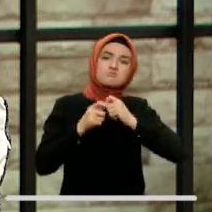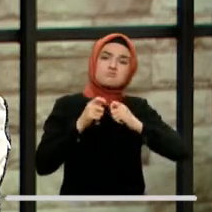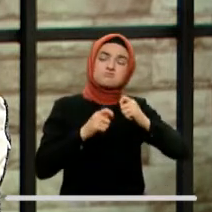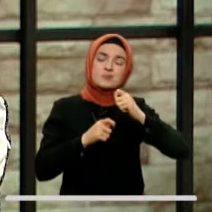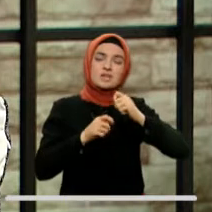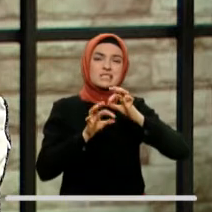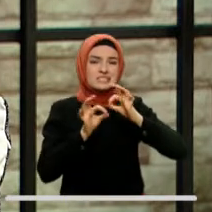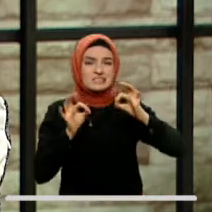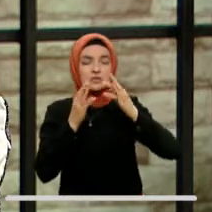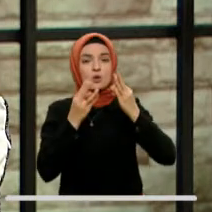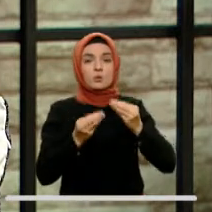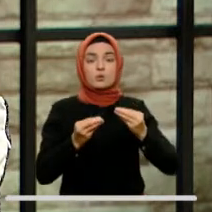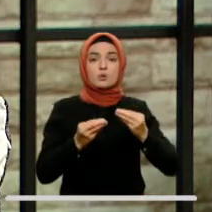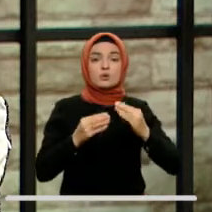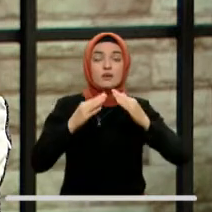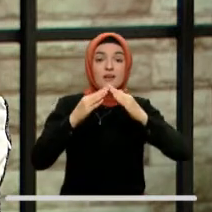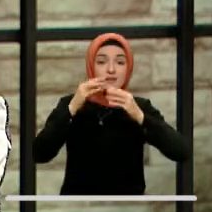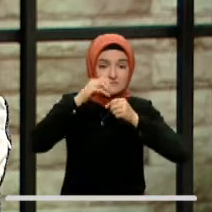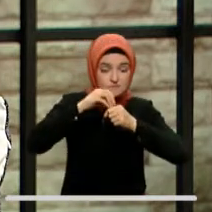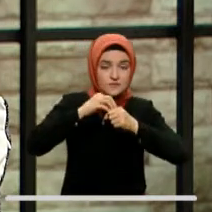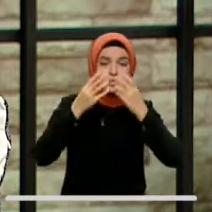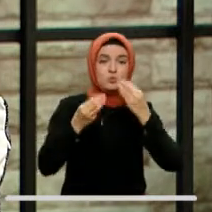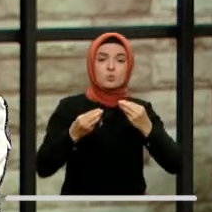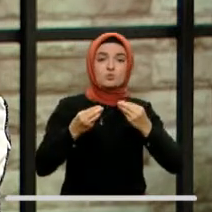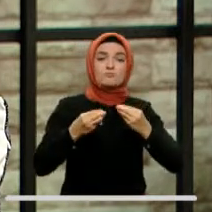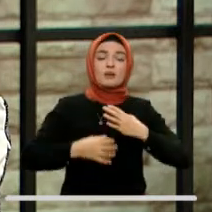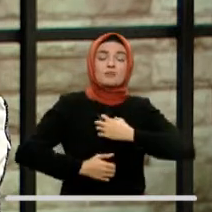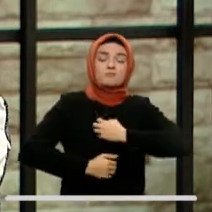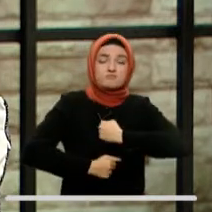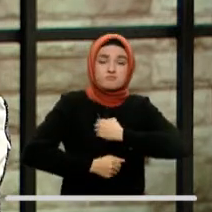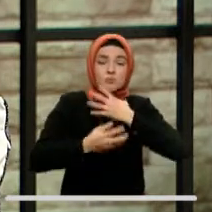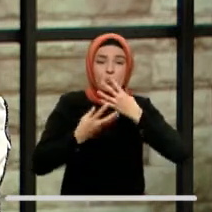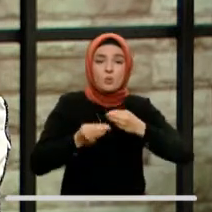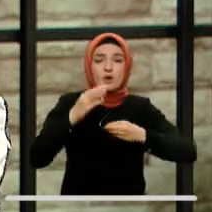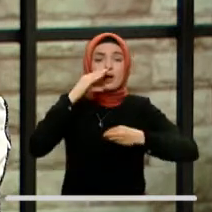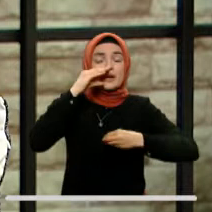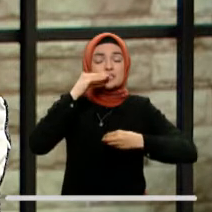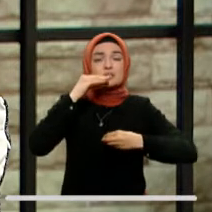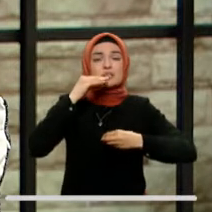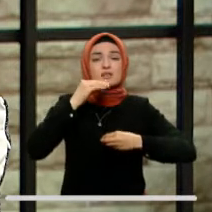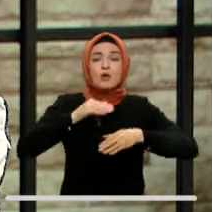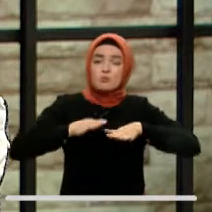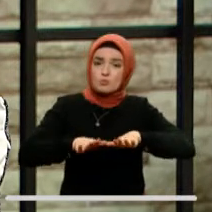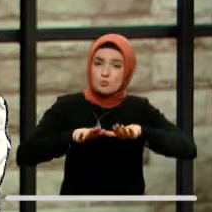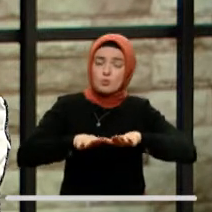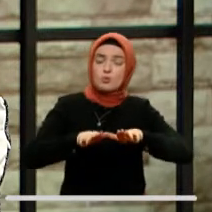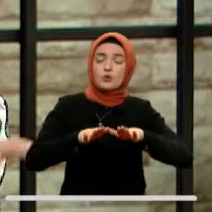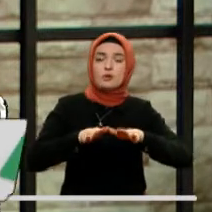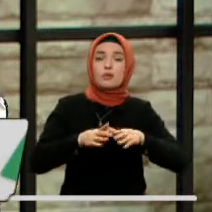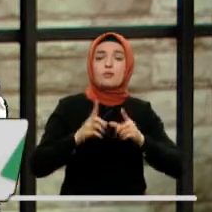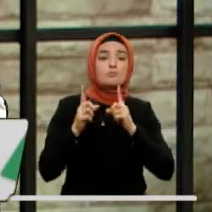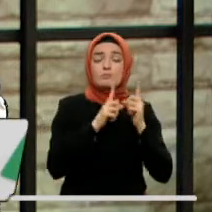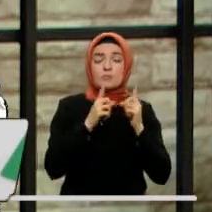evde olduklarından canları çok sıkıldığından sürekli kekler, börekler, pastalar evet fast food yenmedi.